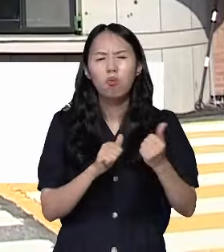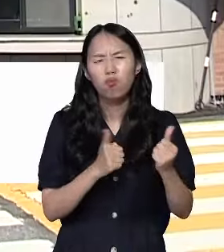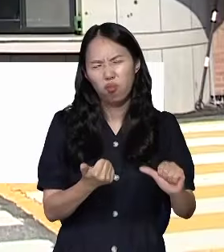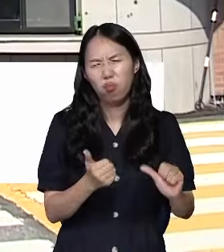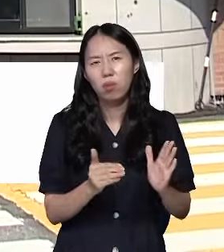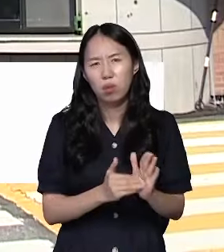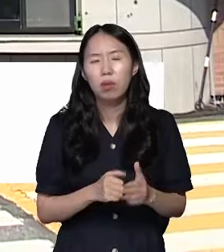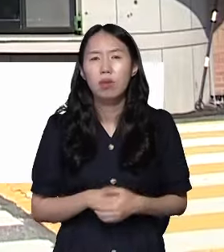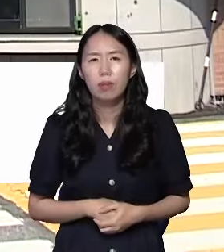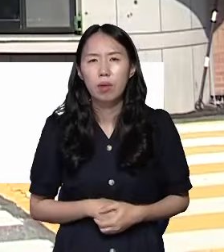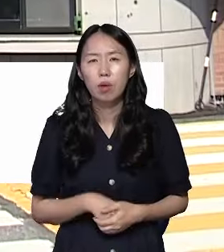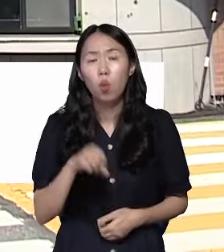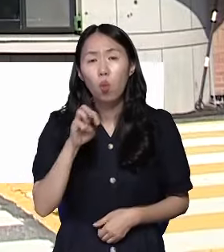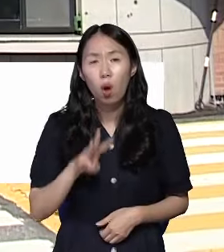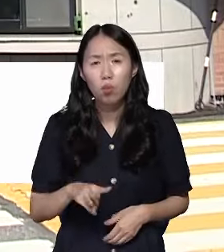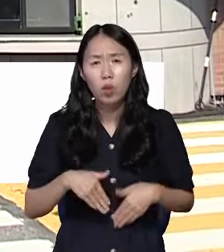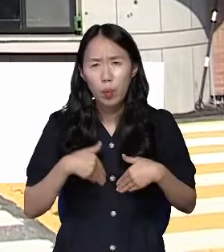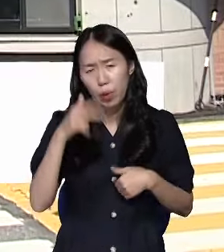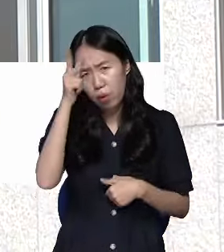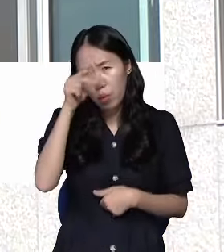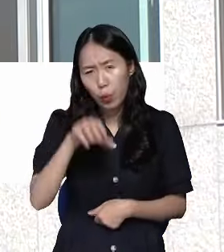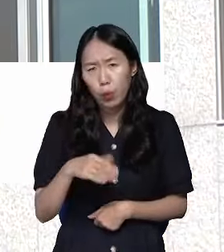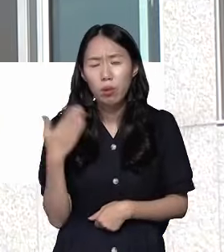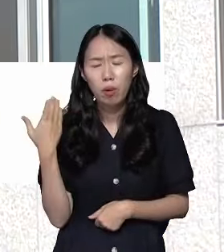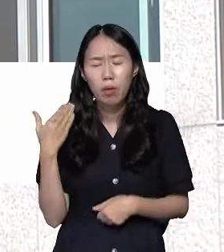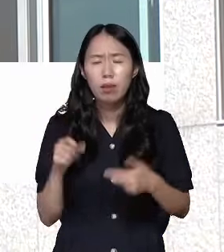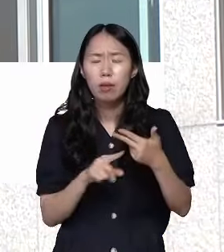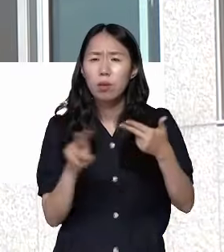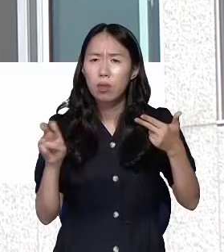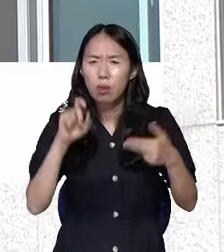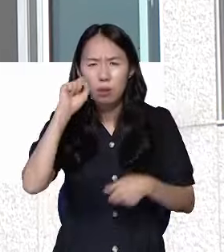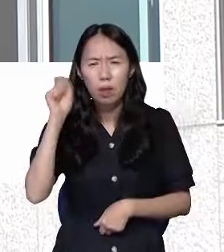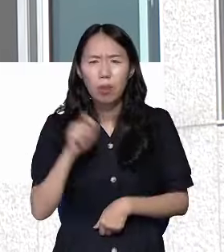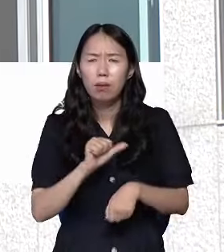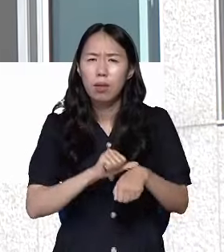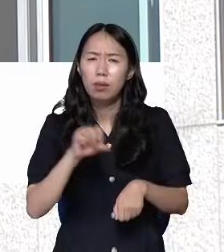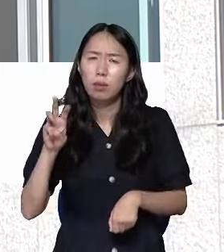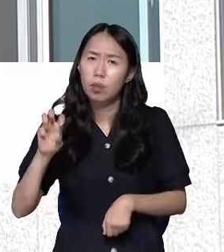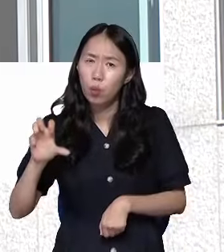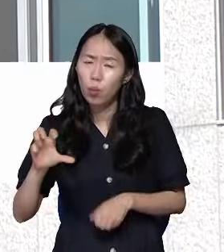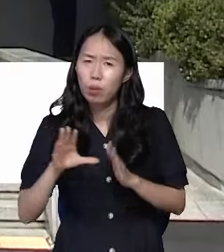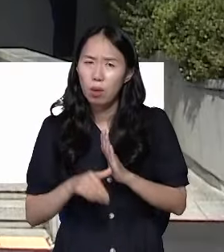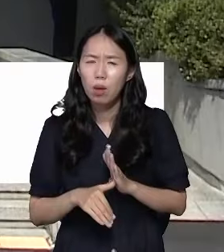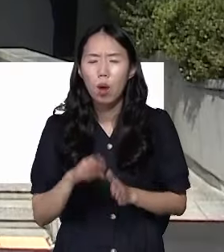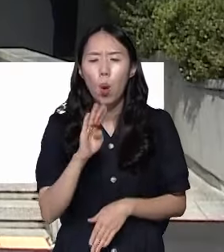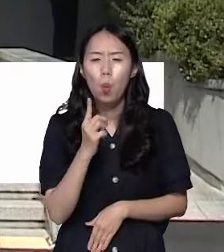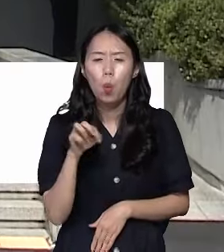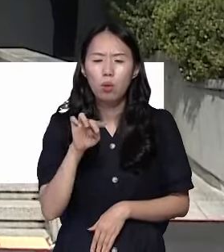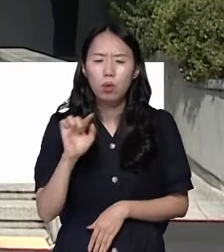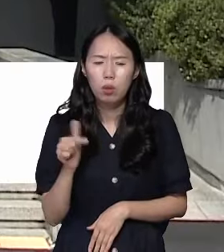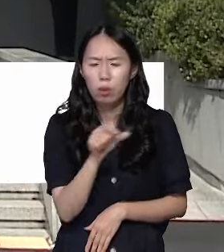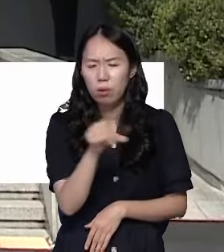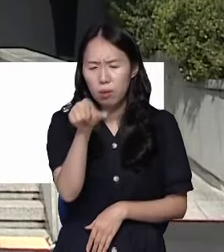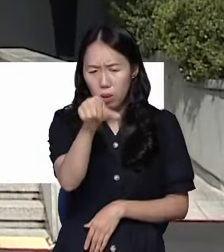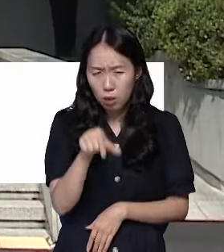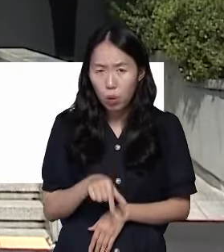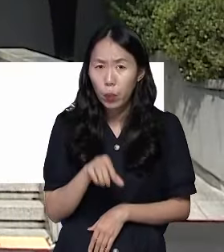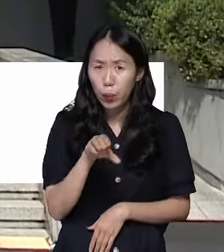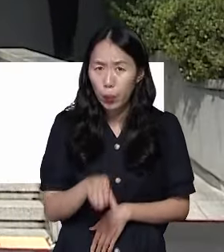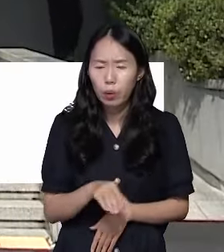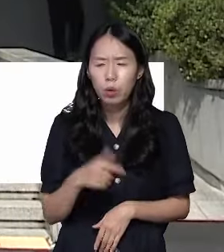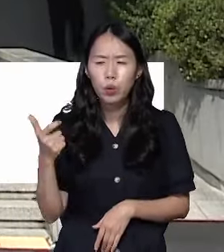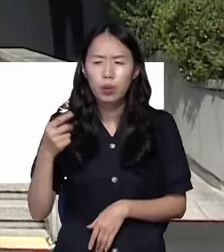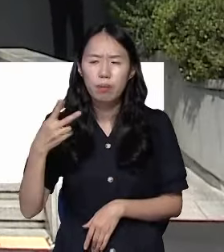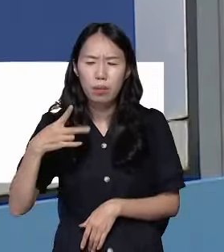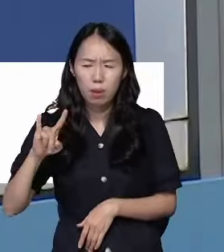숨졌습니다. 광주 남부경찰서는 지난 20일 새벽 5시 35분쯤 남구 봉선동의 한 사거리에서